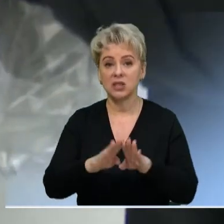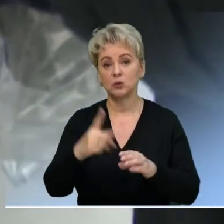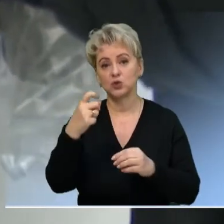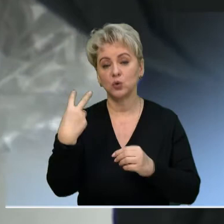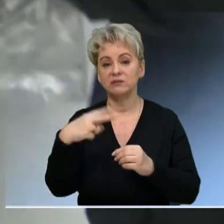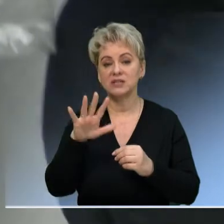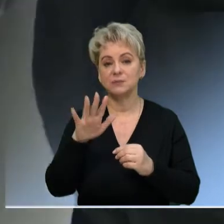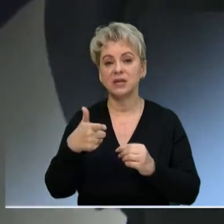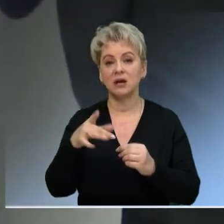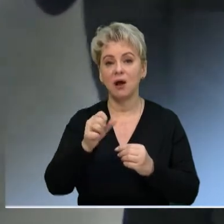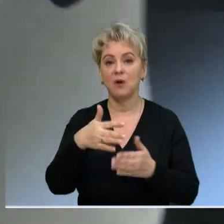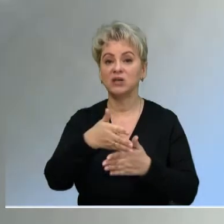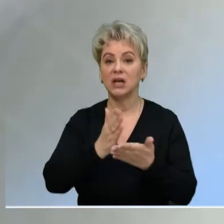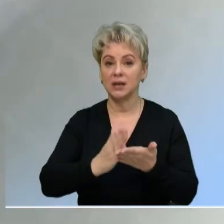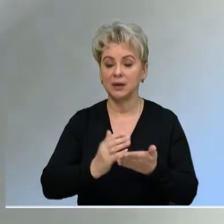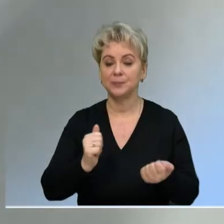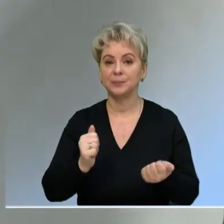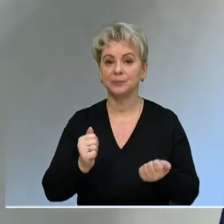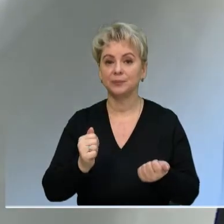по 125 грамм.